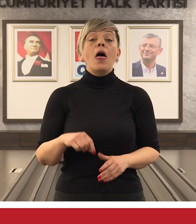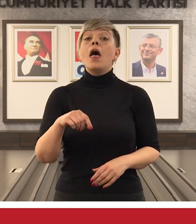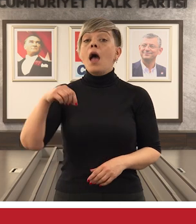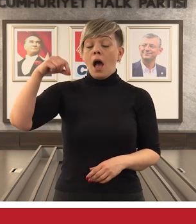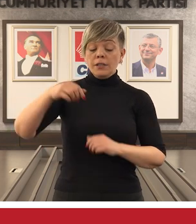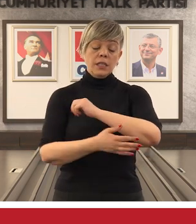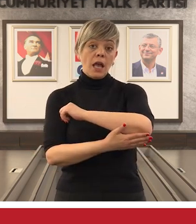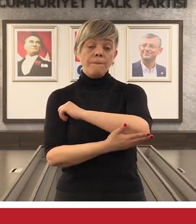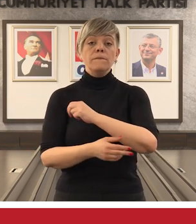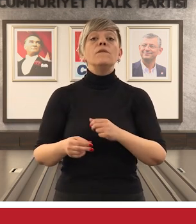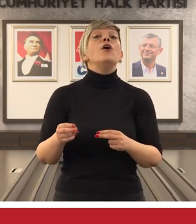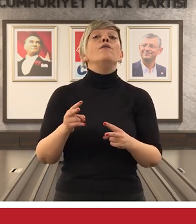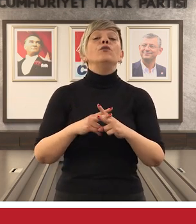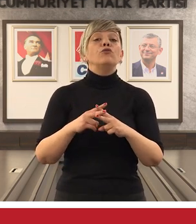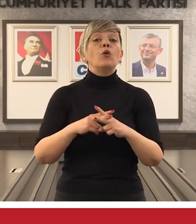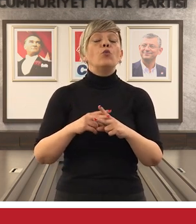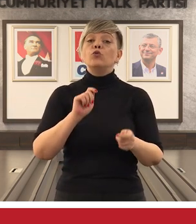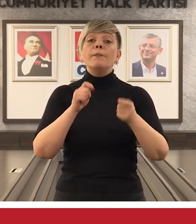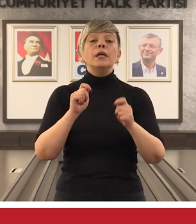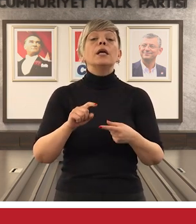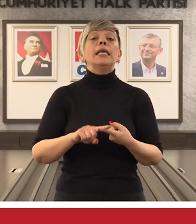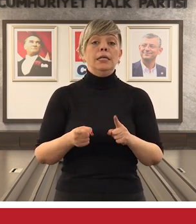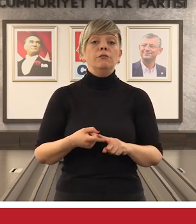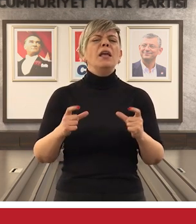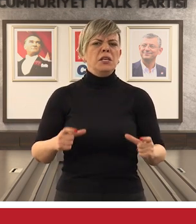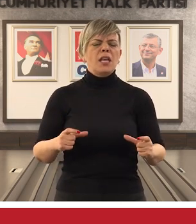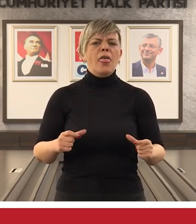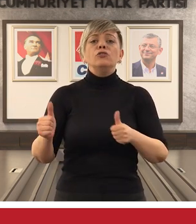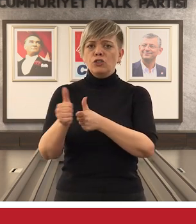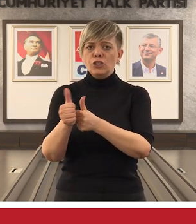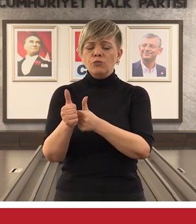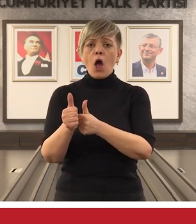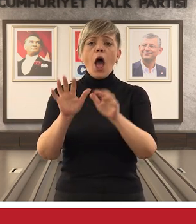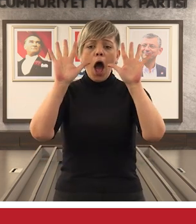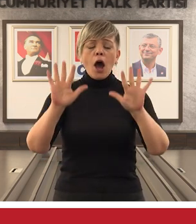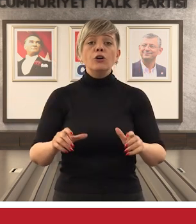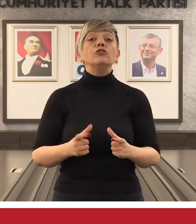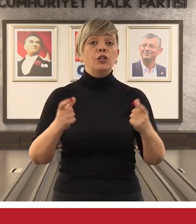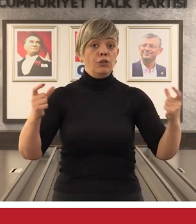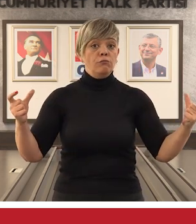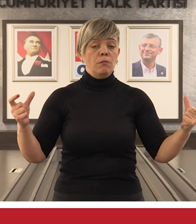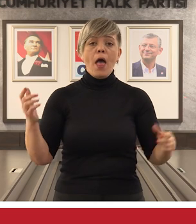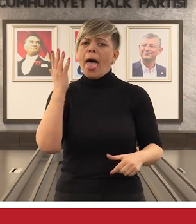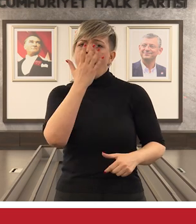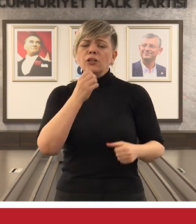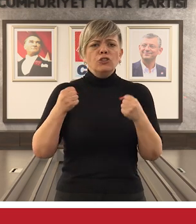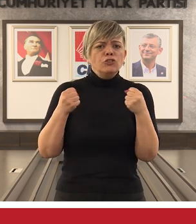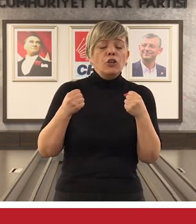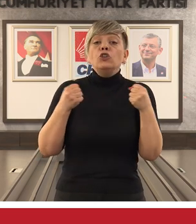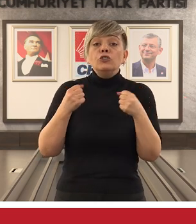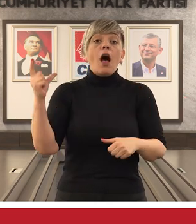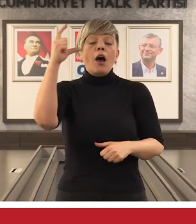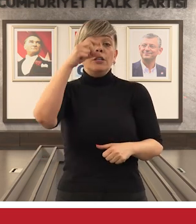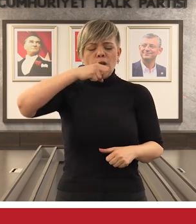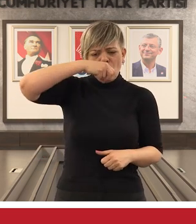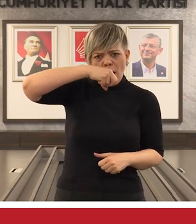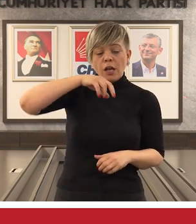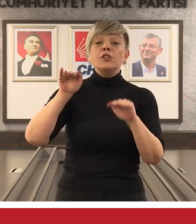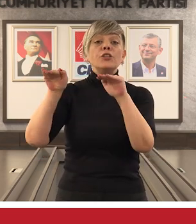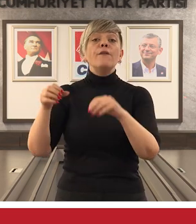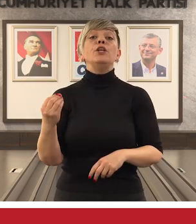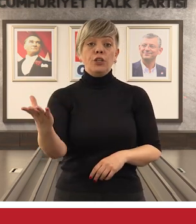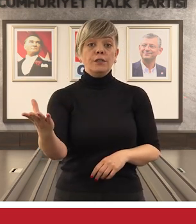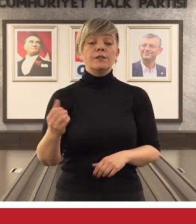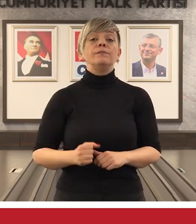gelmeyeceğiz. Askıda fatura uygulamaları ile kent dayanışma ağını genişletecek, kara kış fonu ile kış aylarında doğal